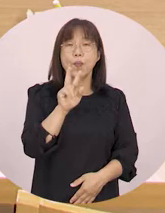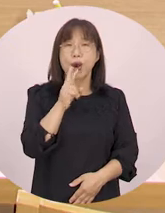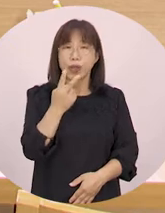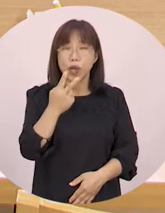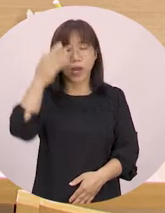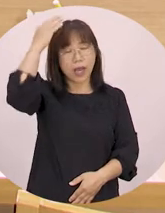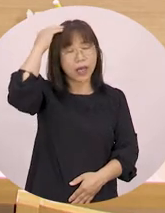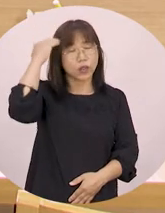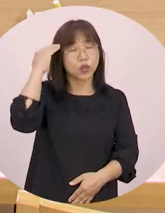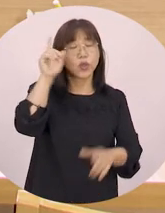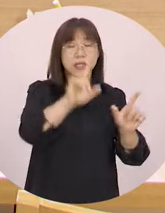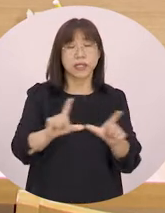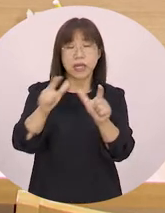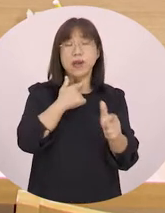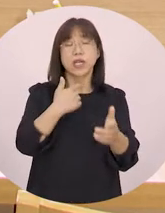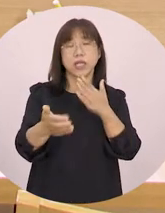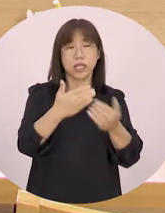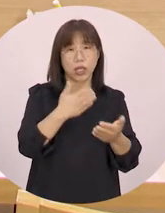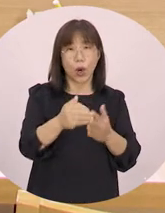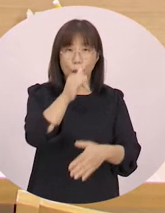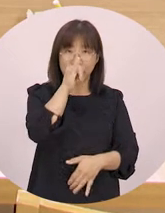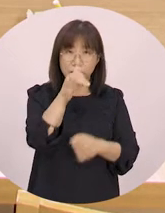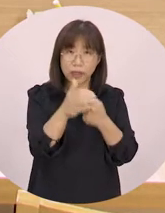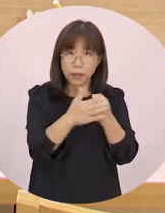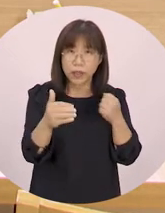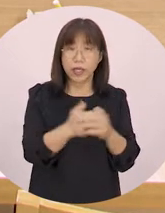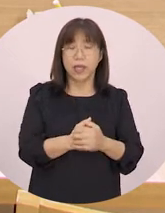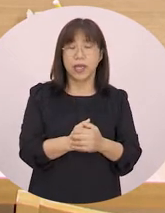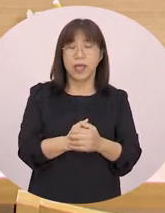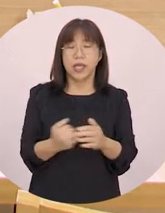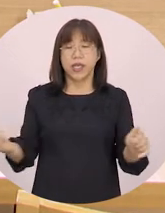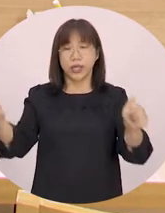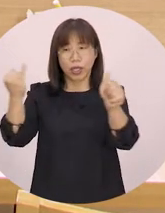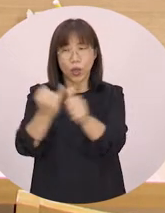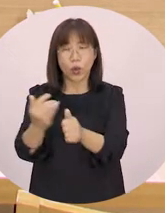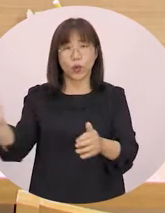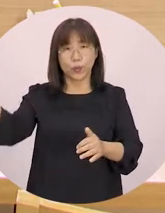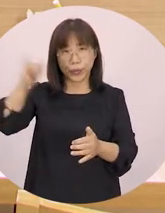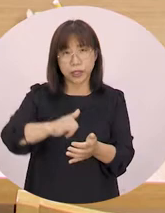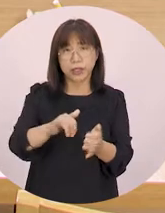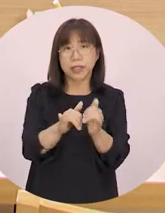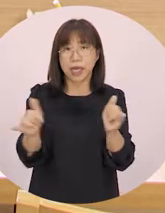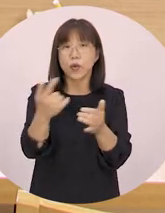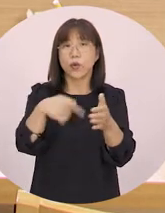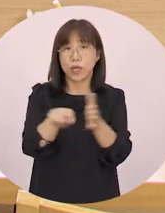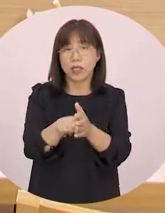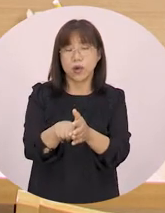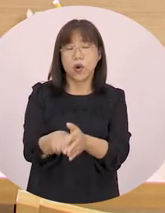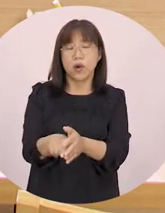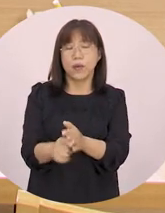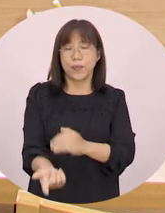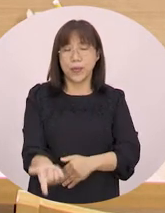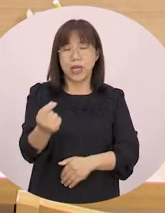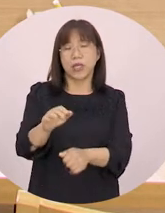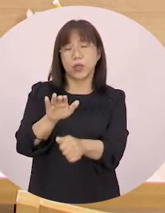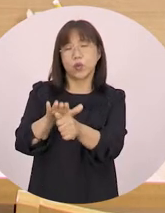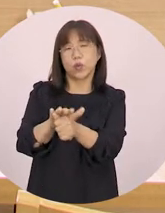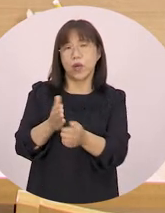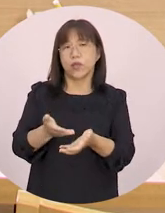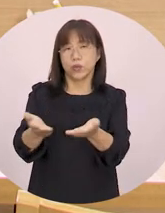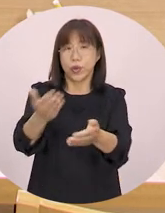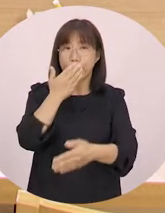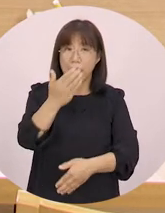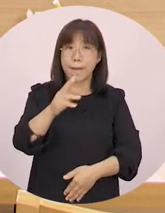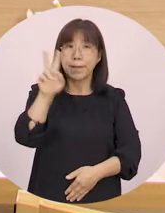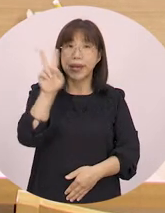통번역사의 한국생활 경험을 바탕으로 지역 내 결혼이민자들에게 필요한 정보를 신속 정확하게